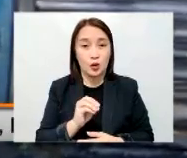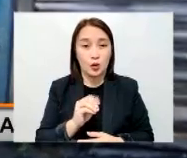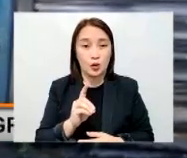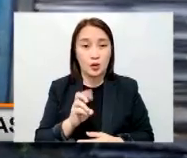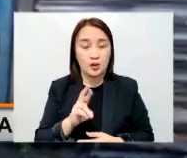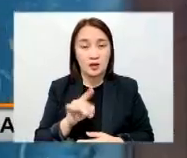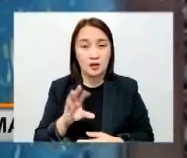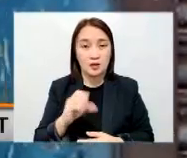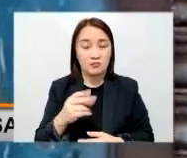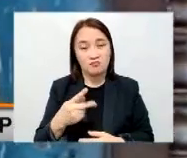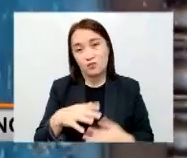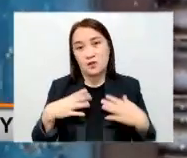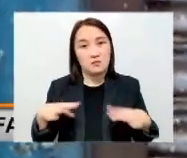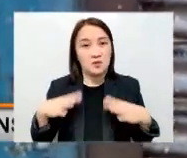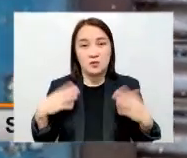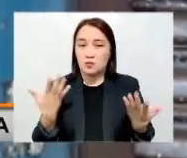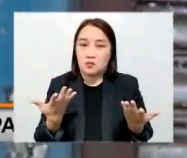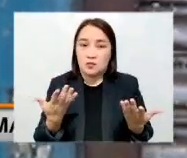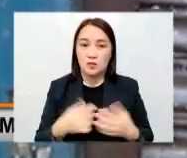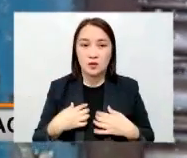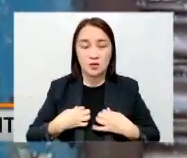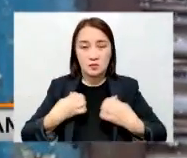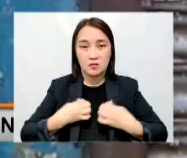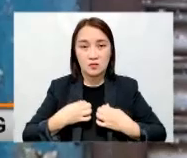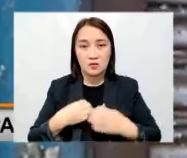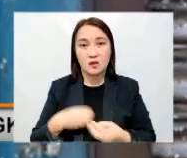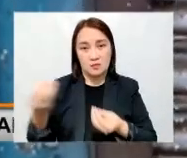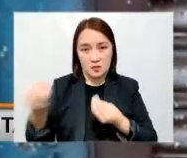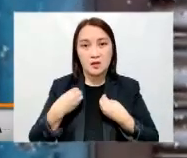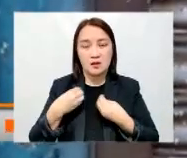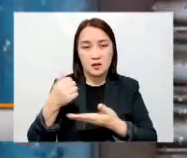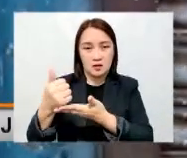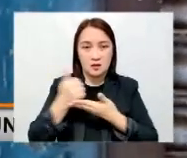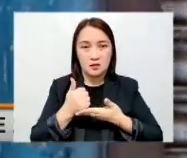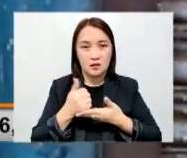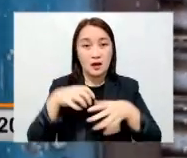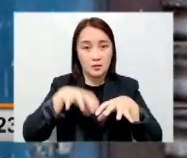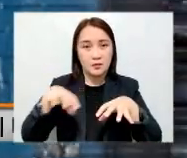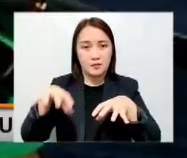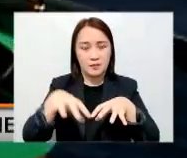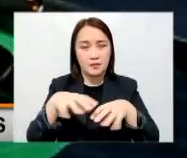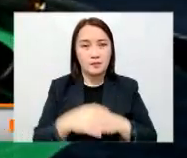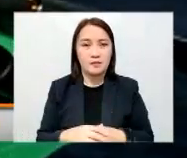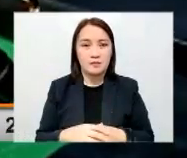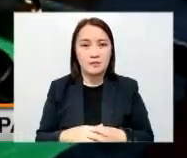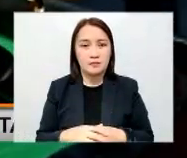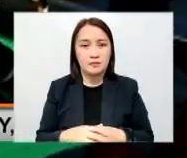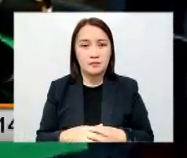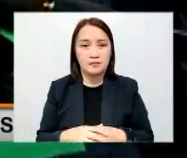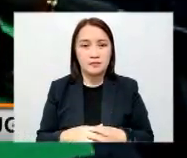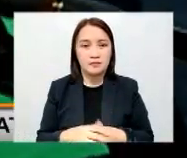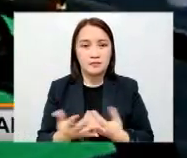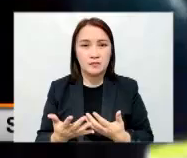raw siyang nakuha. Ang suot niyang t-shirt bigay na lang ng tumulong na kapitbahay. Bigla lumaki na lang yung apoy. Tapos may sumabog